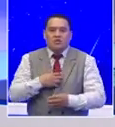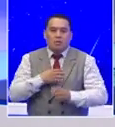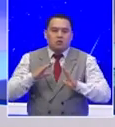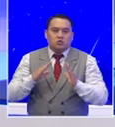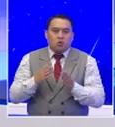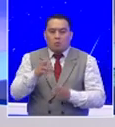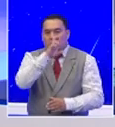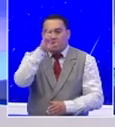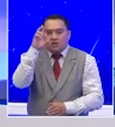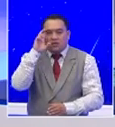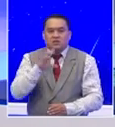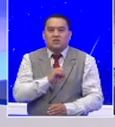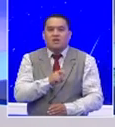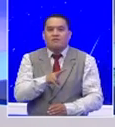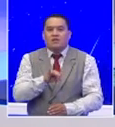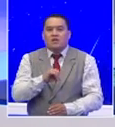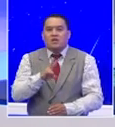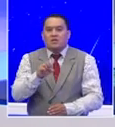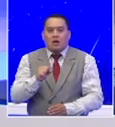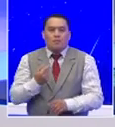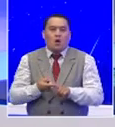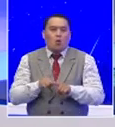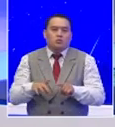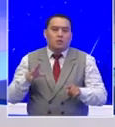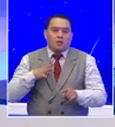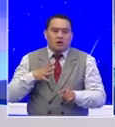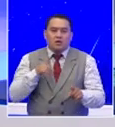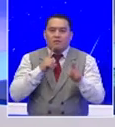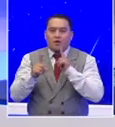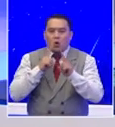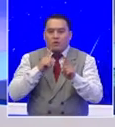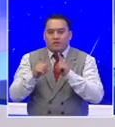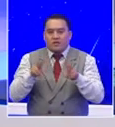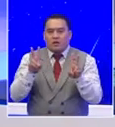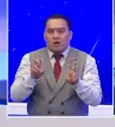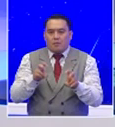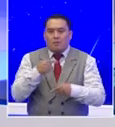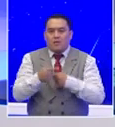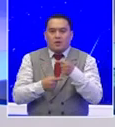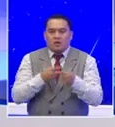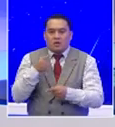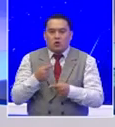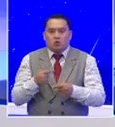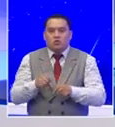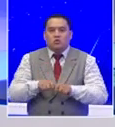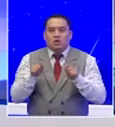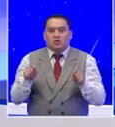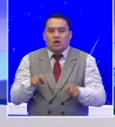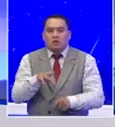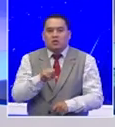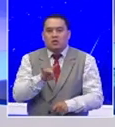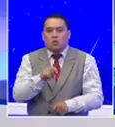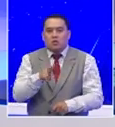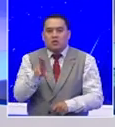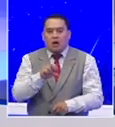события в стенах областной библиотеки имени Сакена Сейфуллина состоялась республиканская конференция на тему «Бабалар Курган